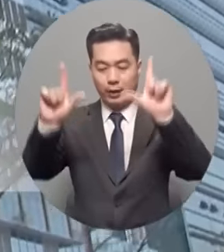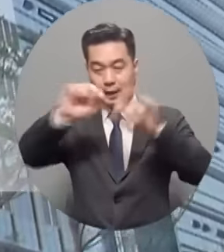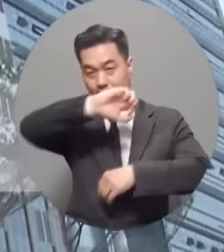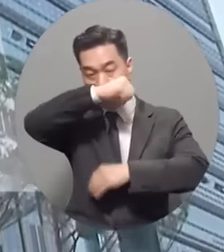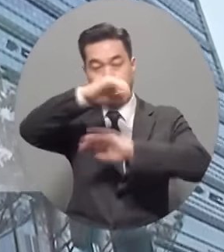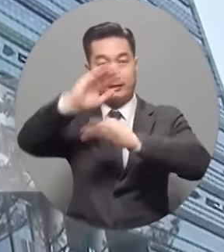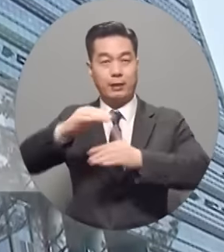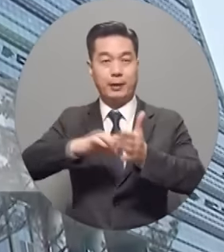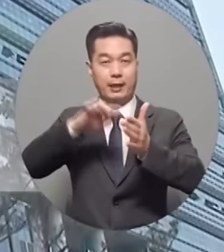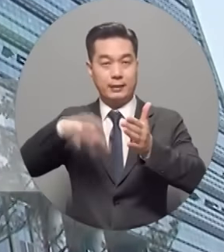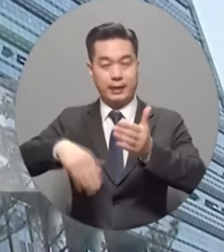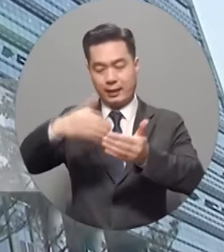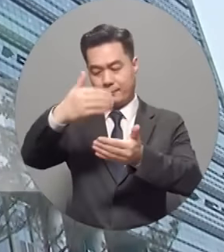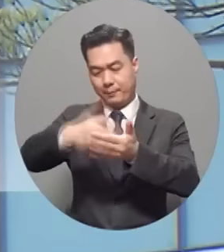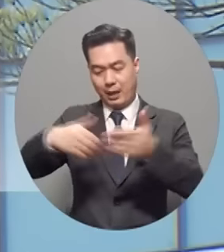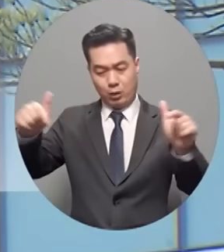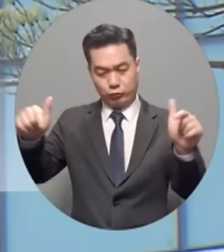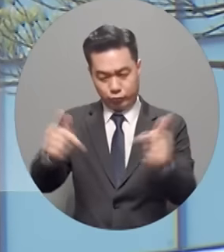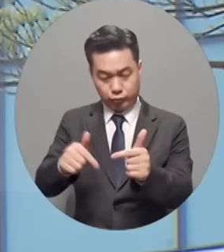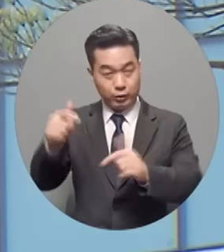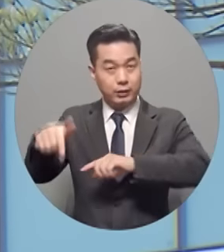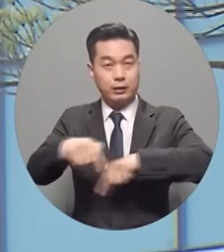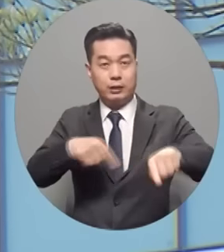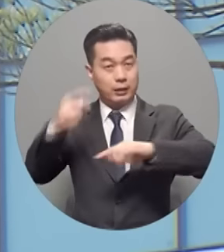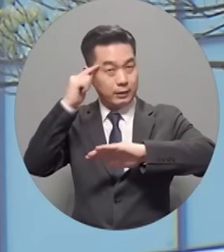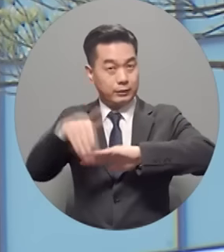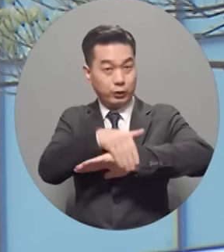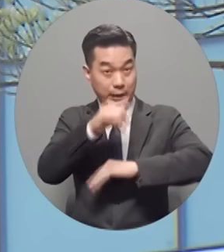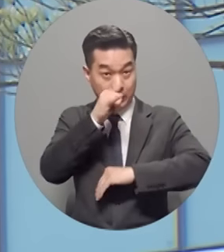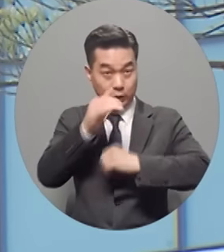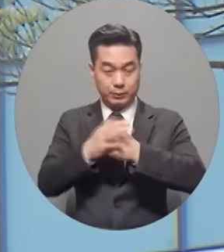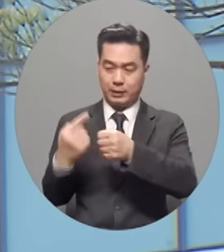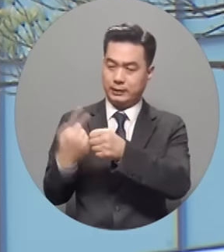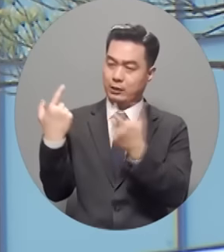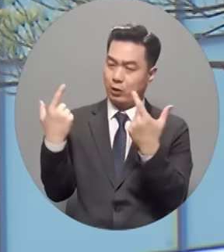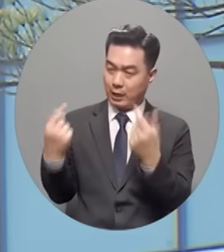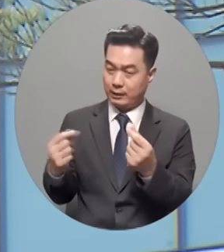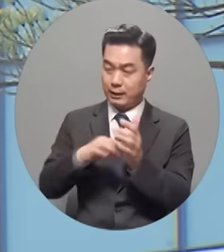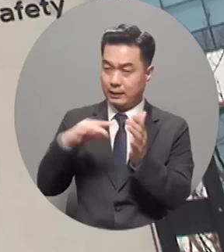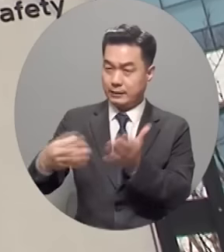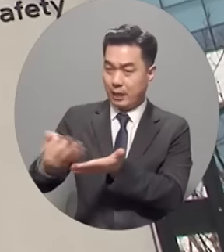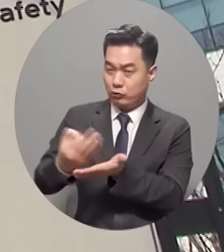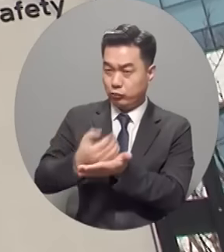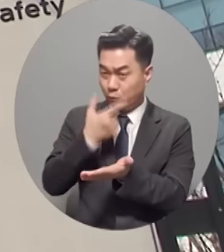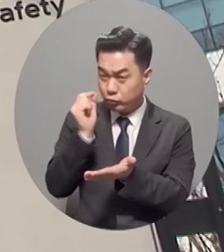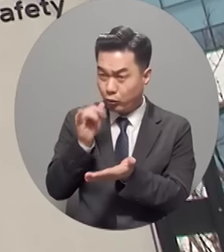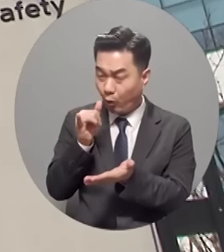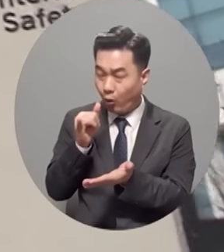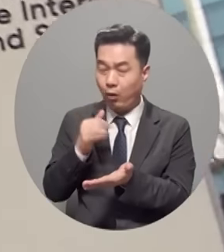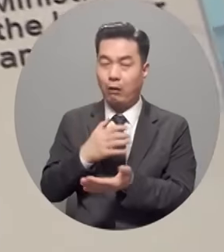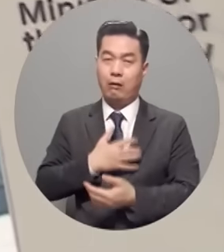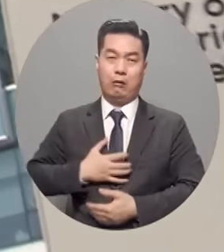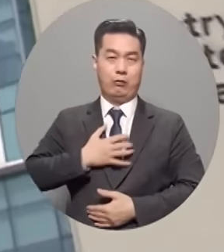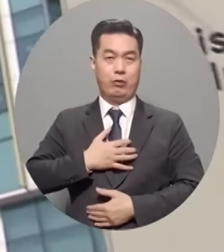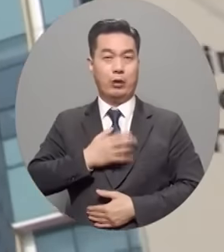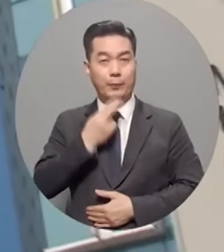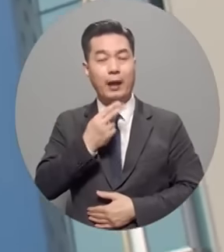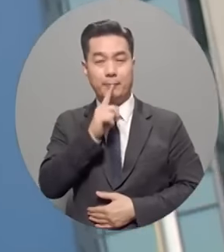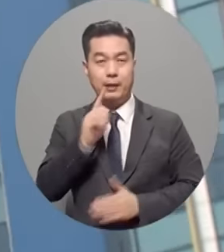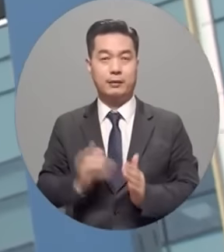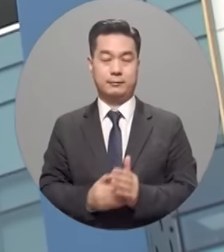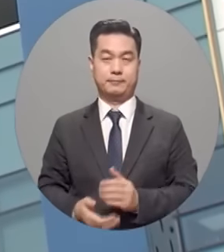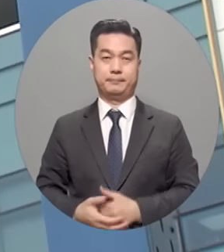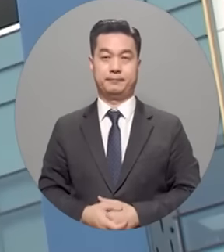감세정책이 반영됐다 작년과 같은 세수 부족은 벌어지지 않을 것이라고 밝혔습니다 MBC